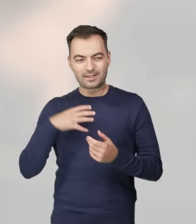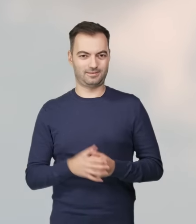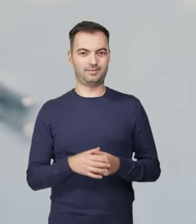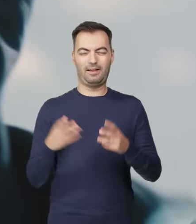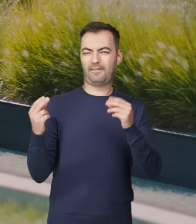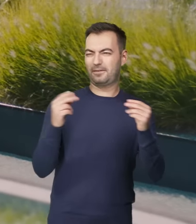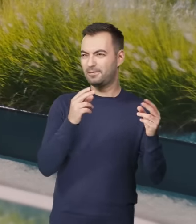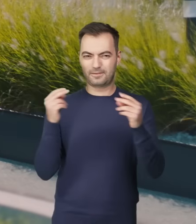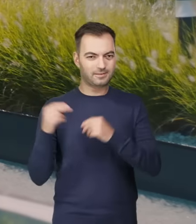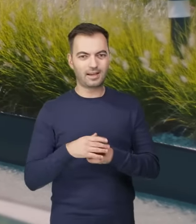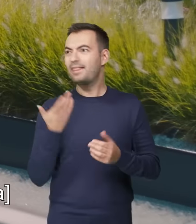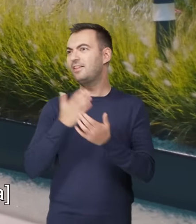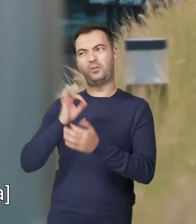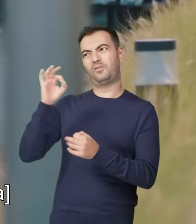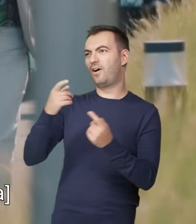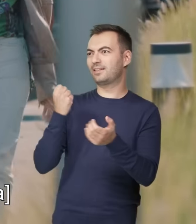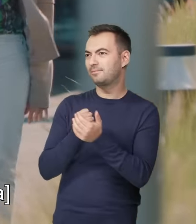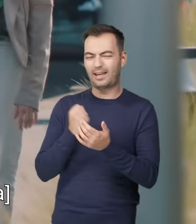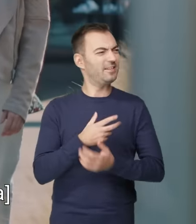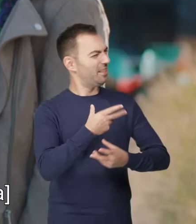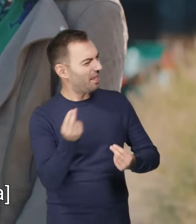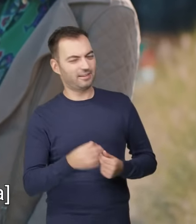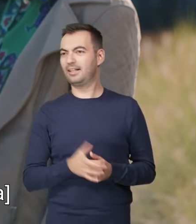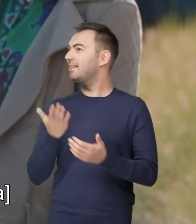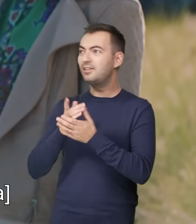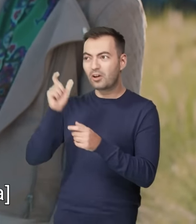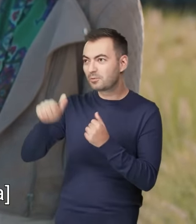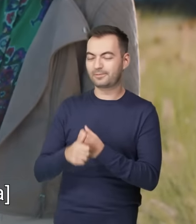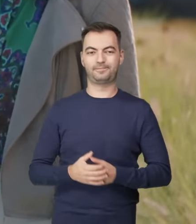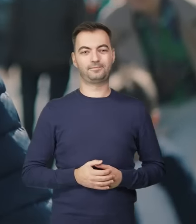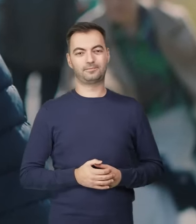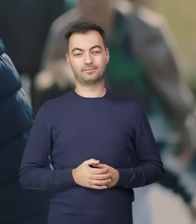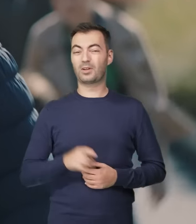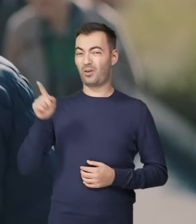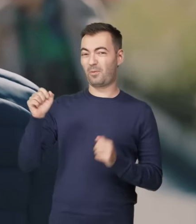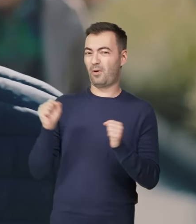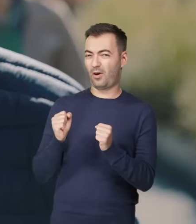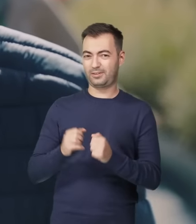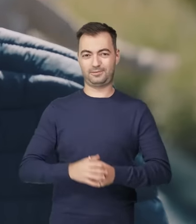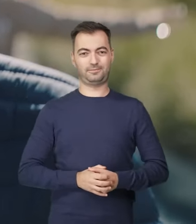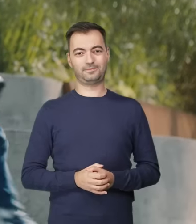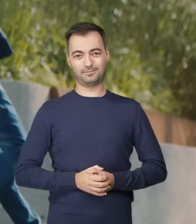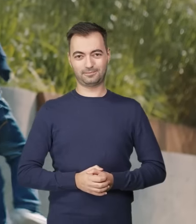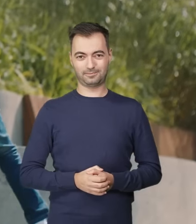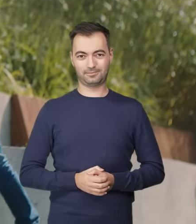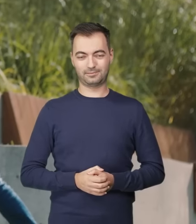zdanie zmieniło się zastanowić. Ale, się ale to nie jest tylko twoja sprawa. Ale to nie chodzi tylko o ciebie. Ona się boi.